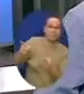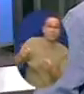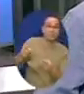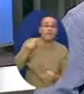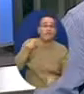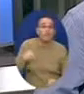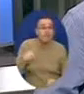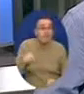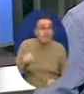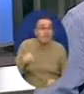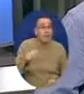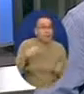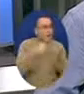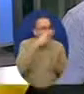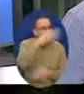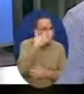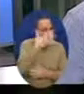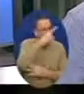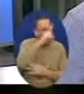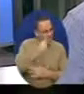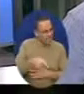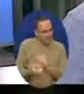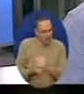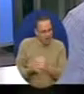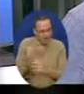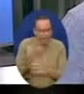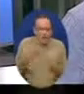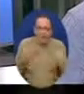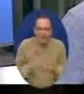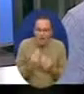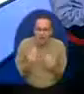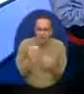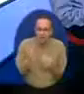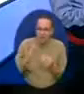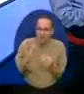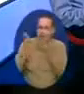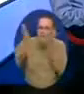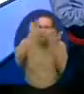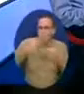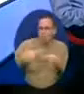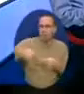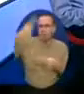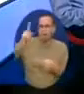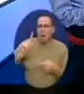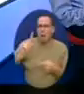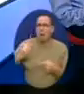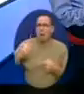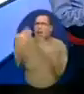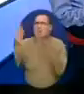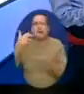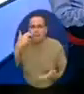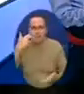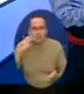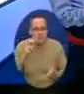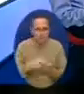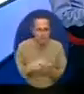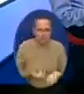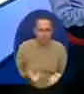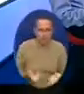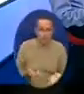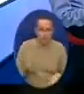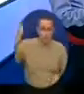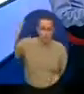מזה שהמדינה לא השכילה לייצר מנועי צמיחה ברי קיימה בפריפריה. וכאן הפריפריה עומדת בשוקת